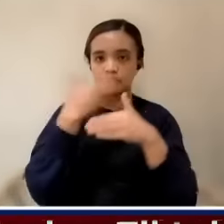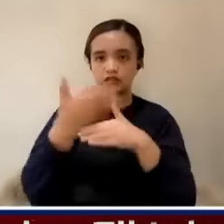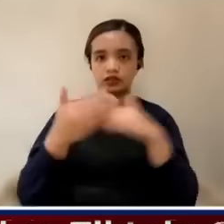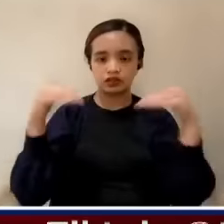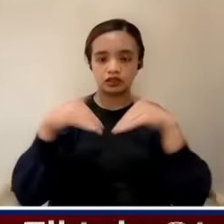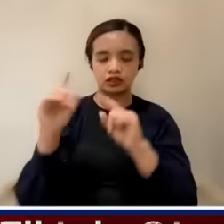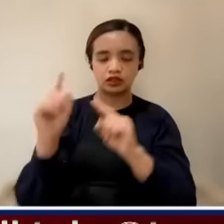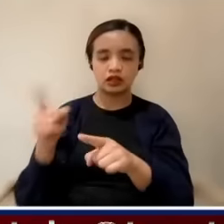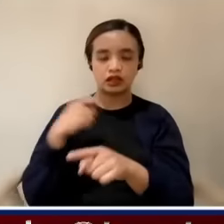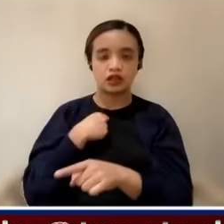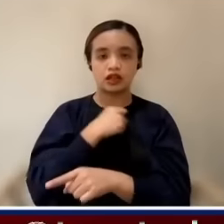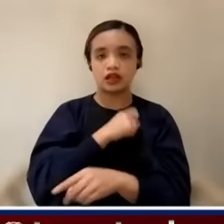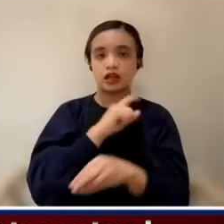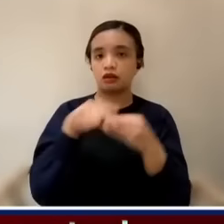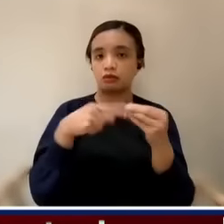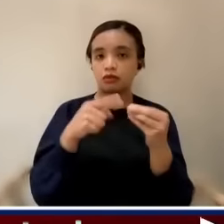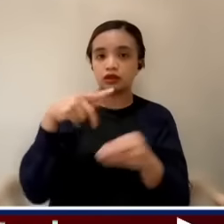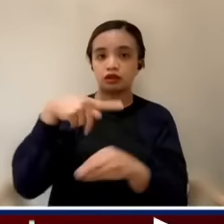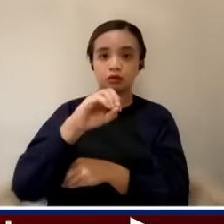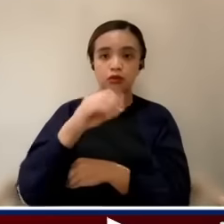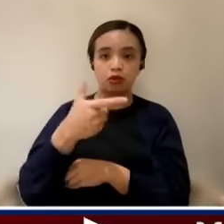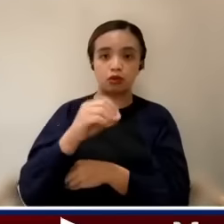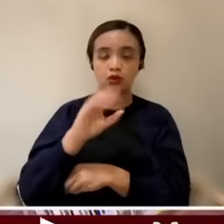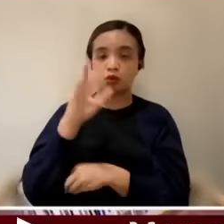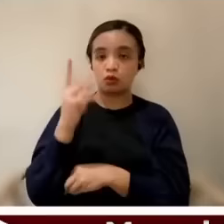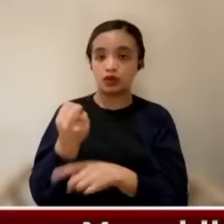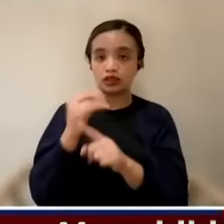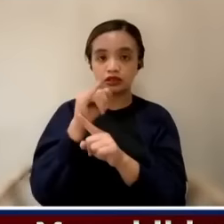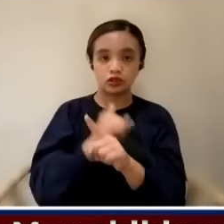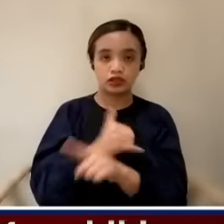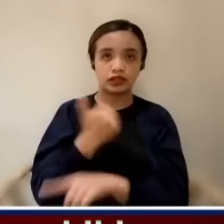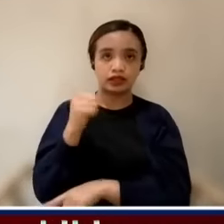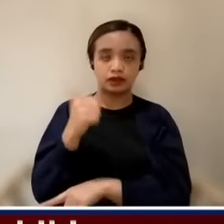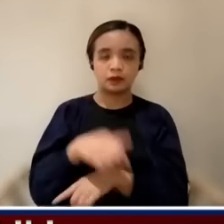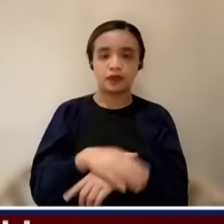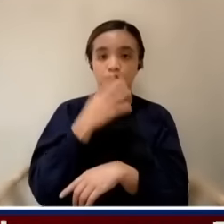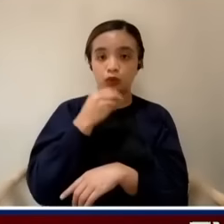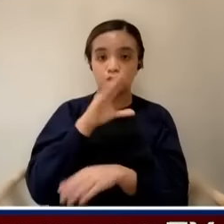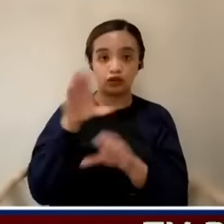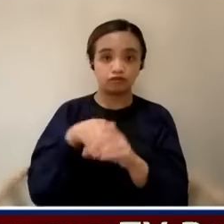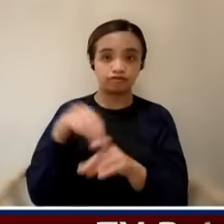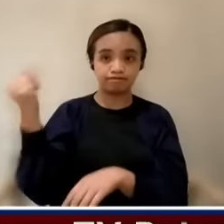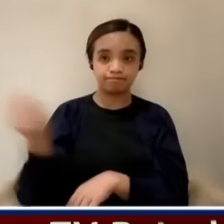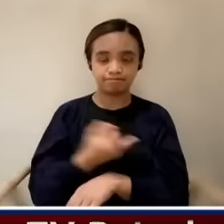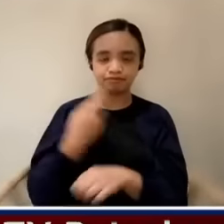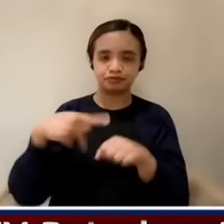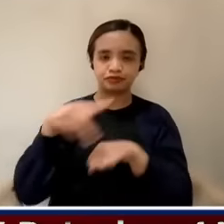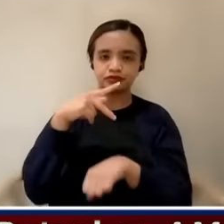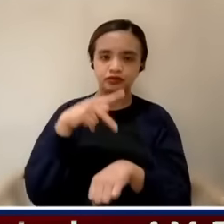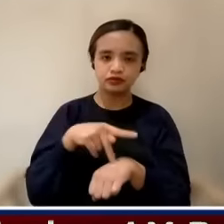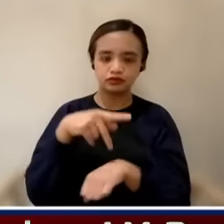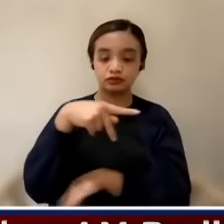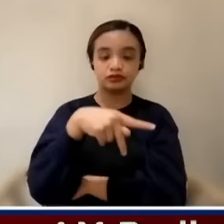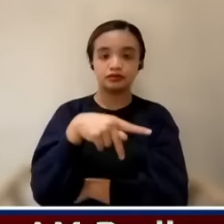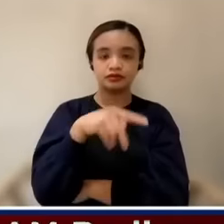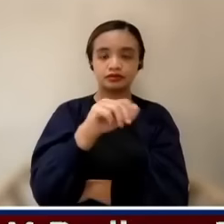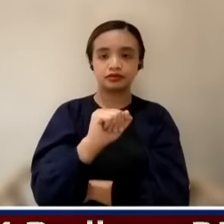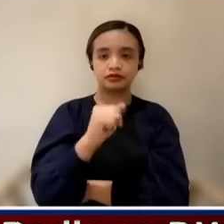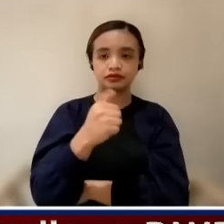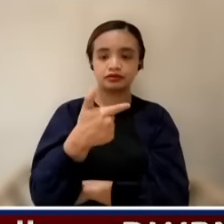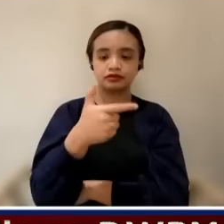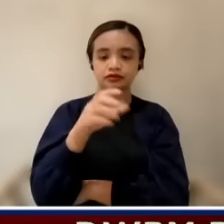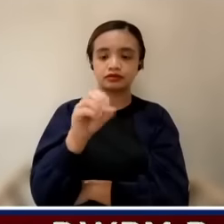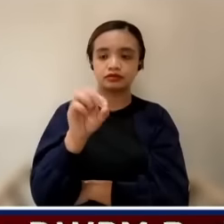sa Pogo sa July 10. Kabilang din sa mga inimbitahan ng Senado, si Philippine Amusement and Gaming Corporation Chairman and